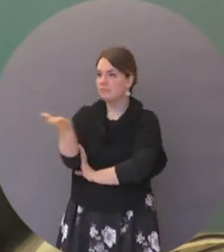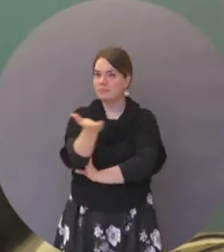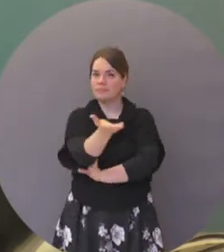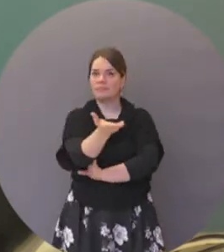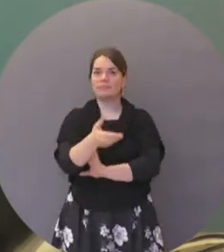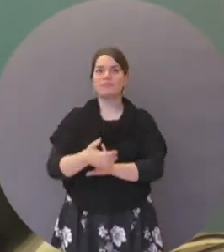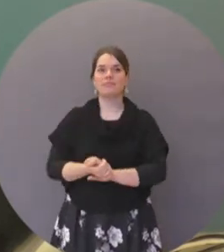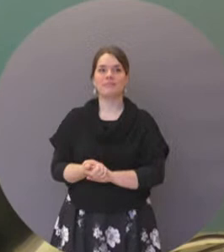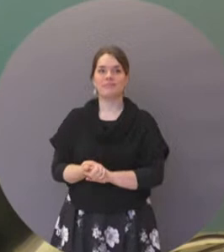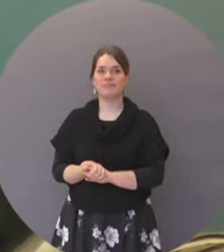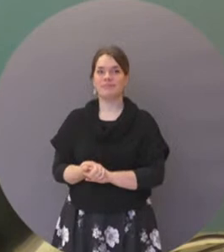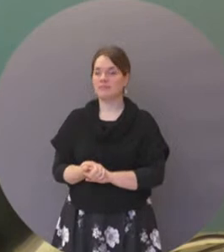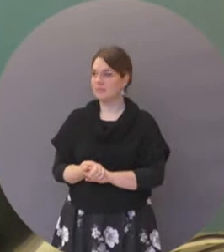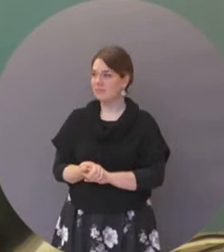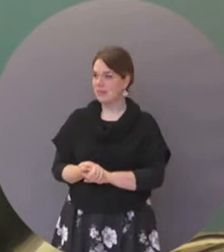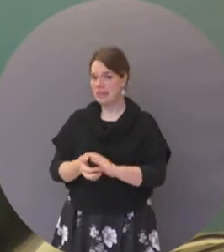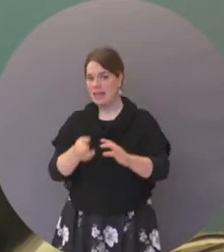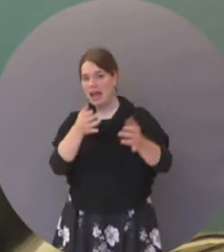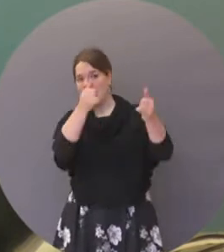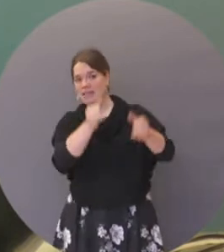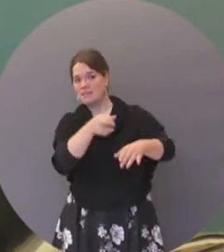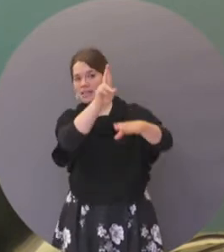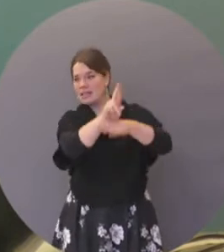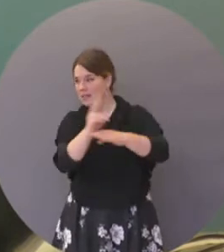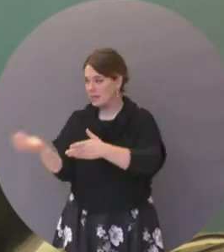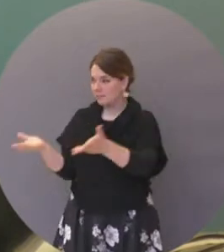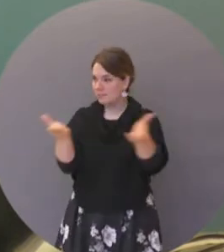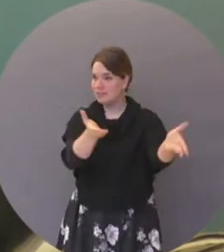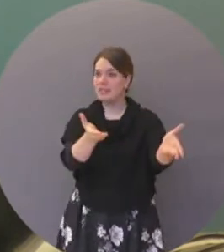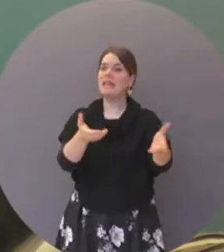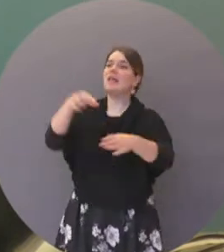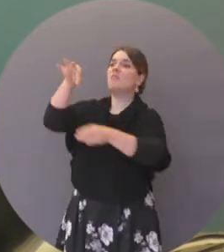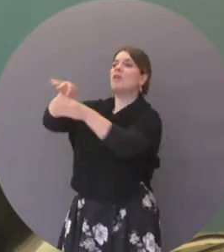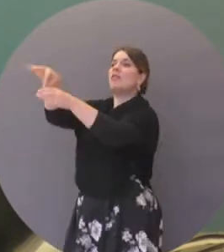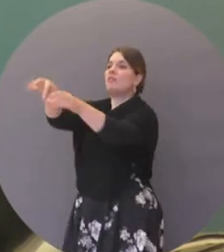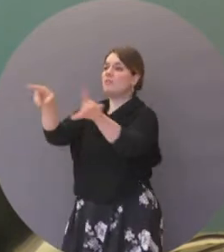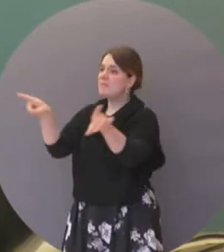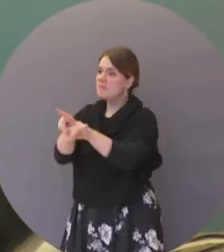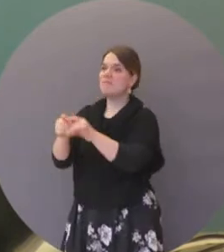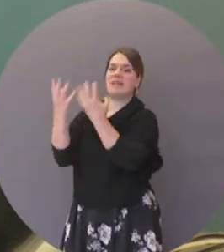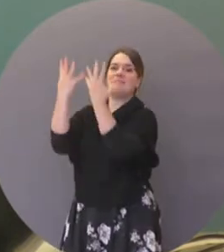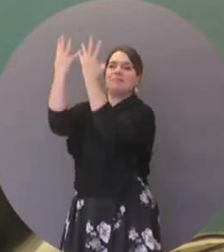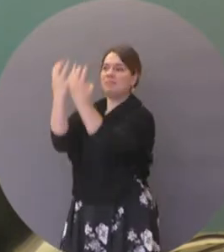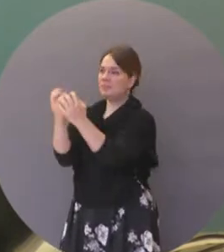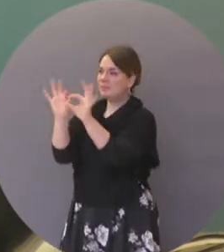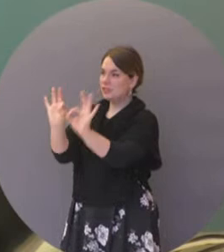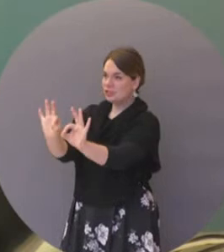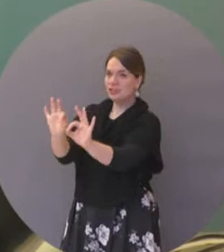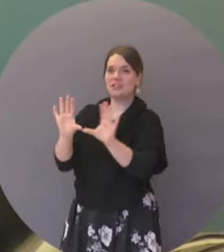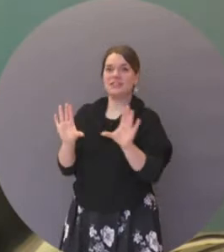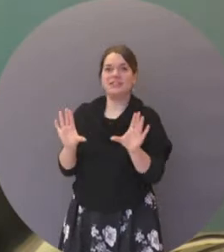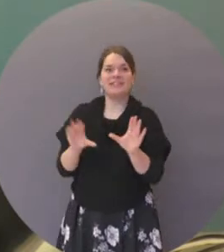les fauteuils qui leur sont réservés et aux élus de s'installer alors place